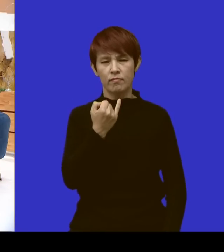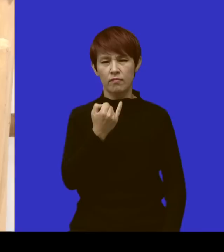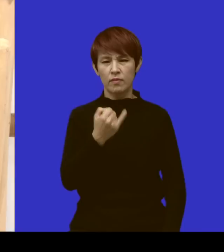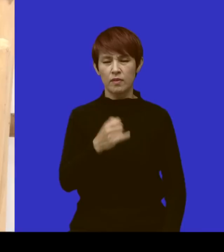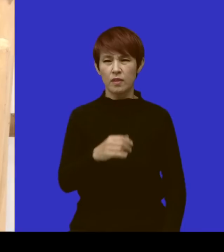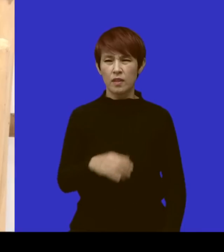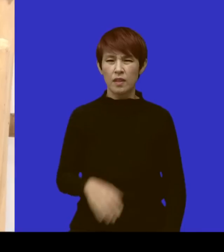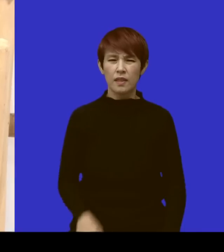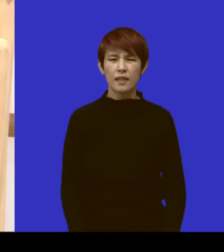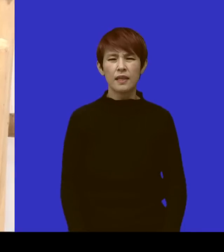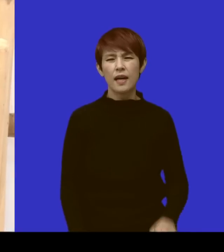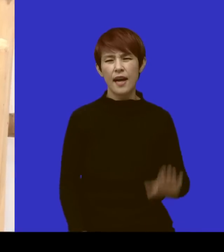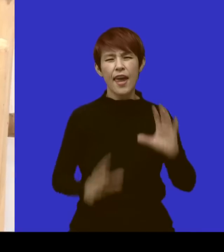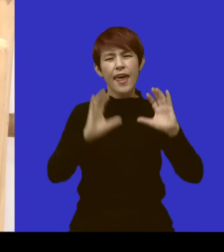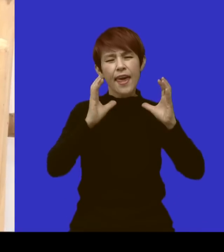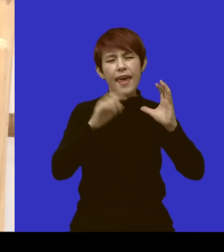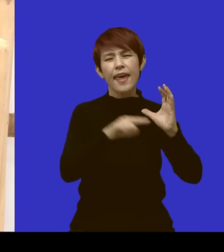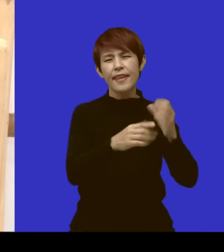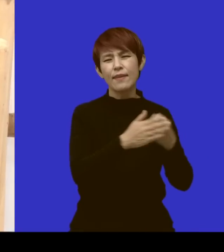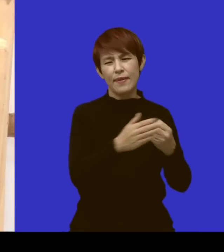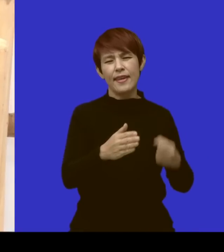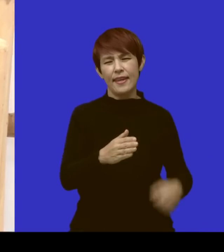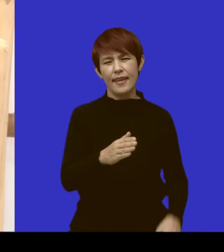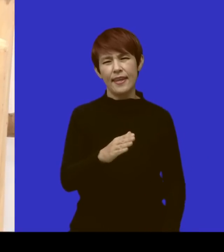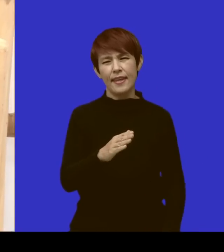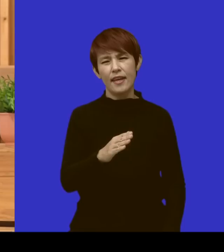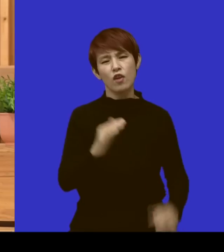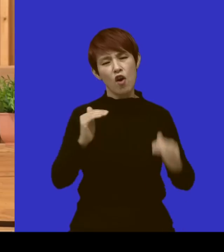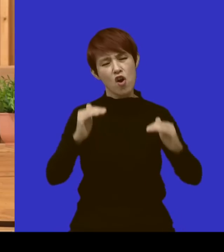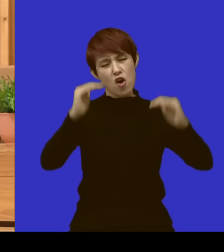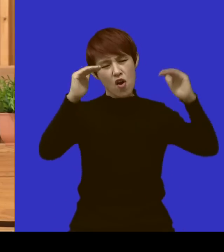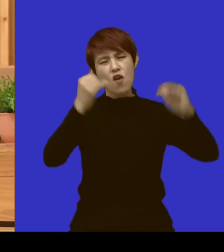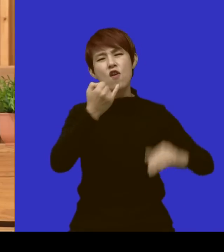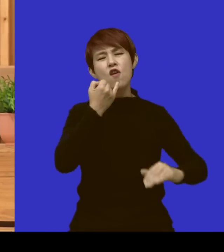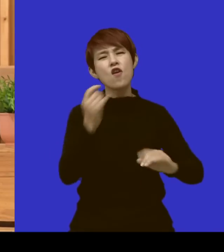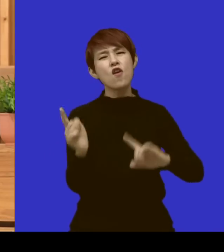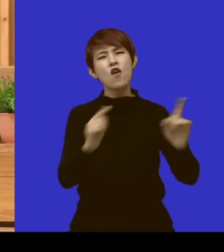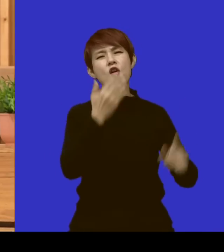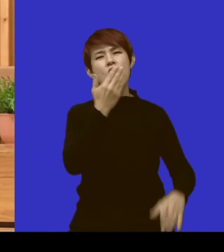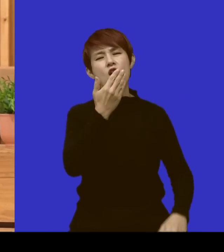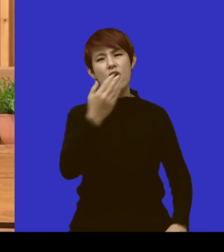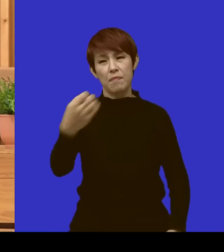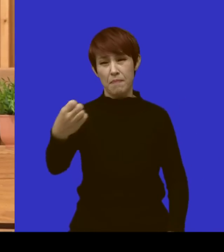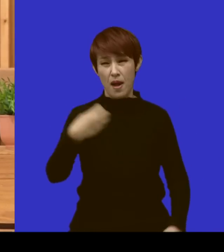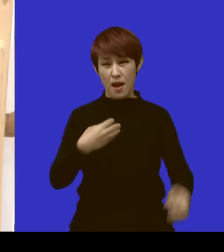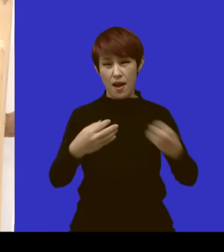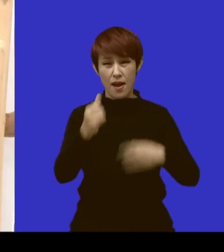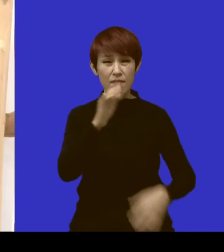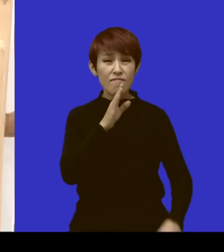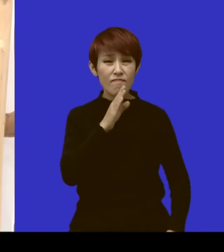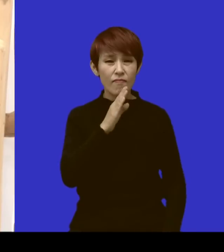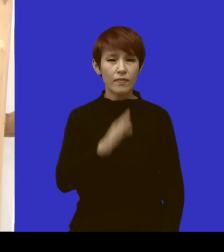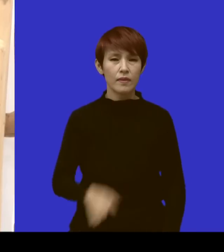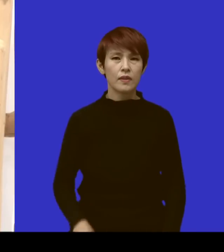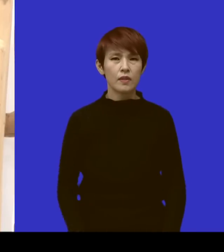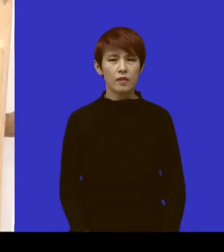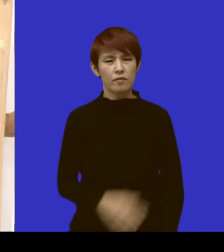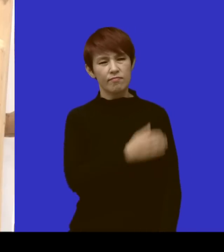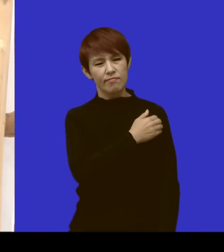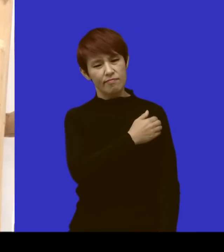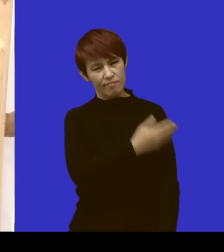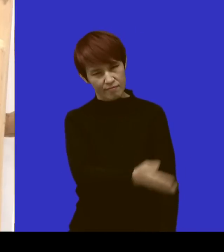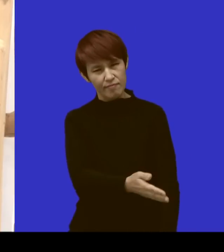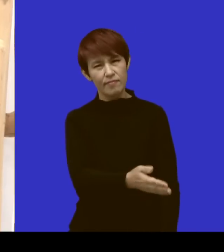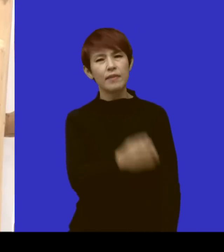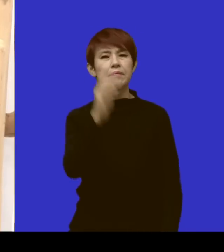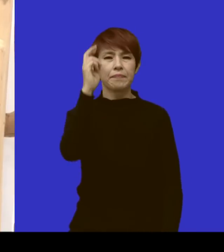얘기하잖아요. 아직 어려서 그래. 말이야. 맞아요, 맞아요. 그거는 좀 더 크면 늦는 커질 아이들 거야. 많아 뭐 이렇게 네, 얘기하죠. 네, 네. 예. 그래서 이제 어떻게 보면 저희가